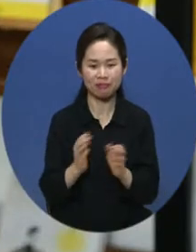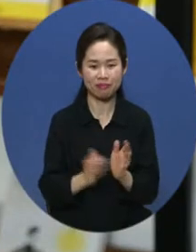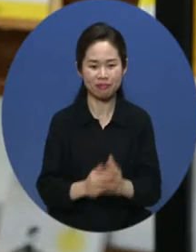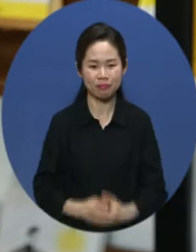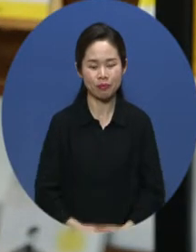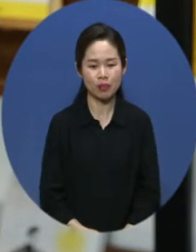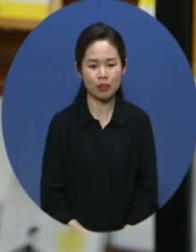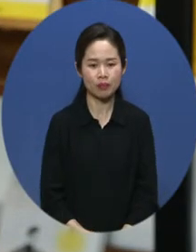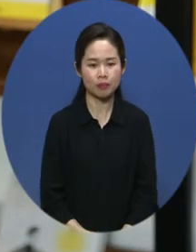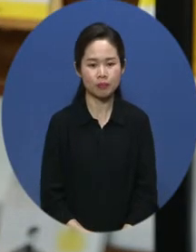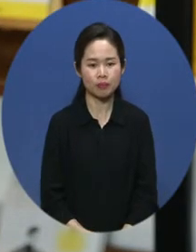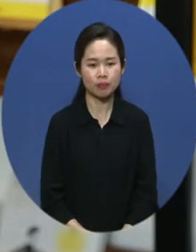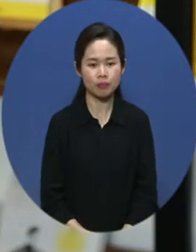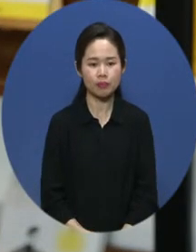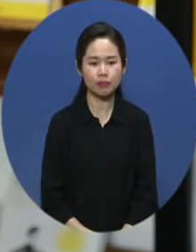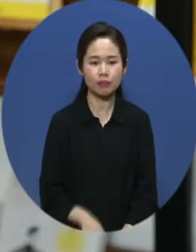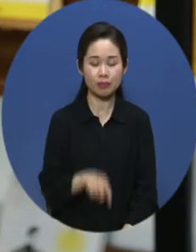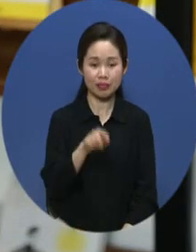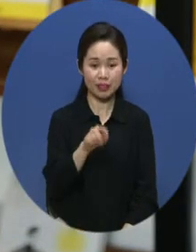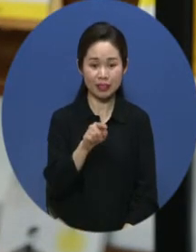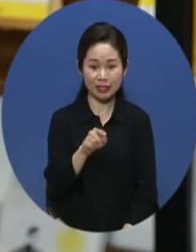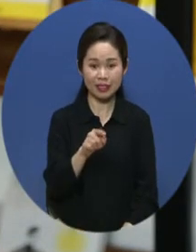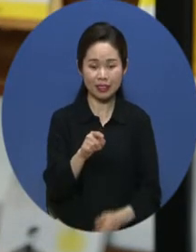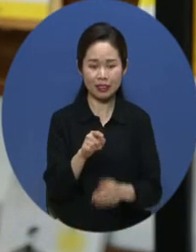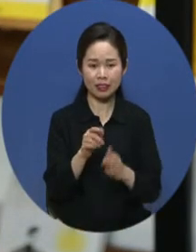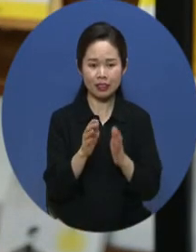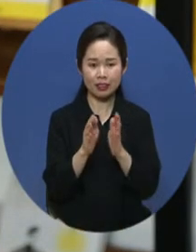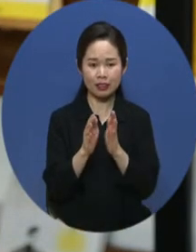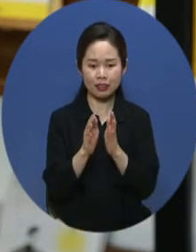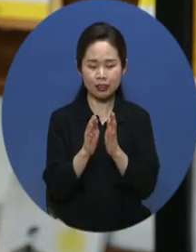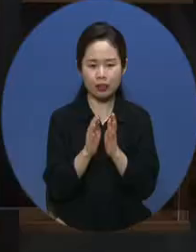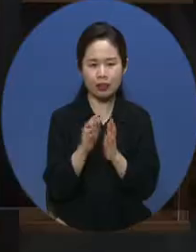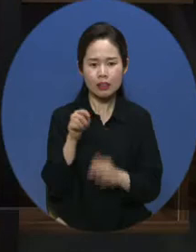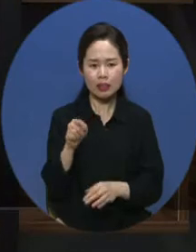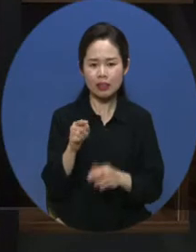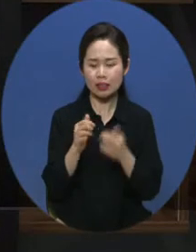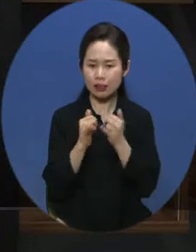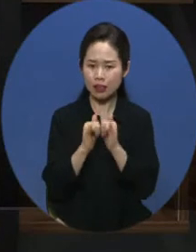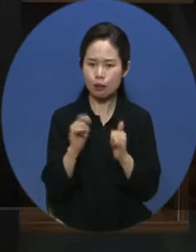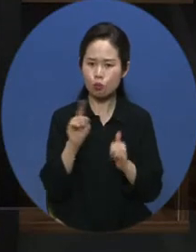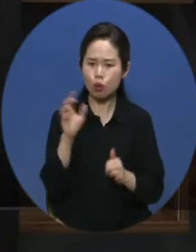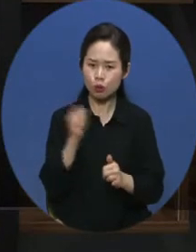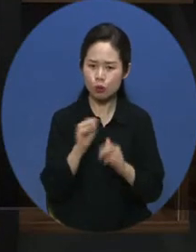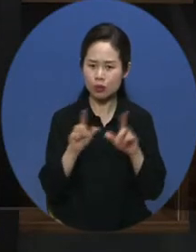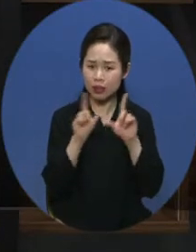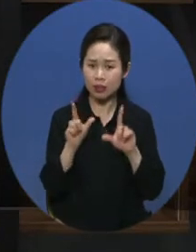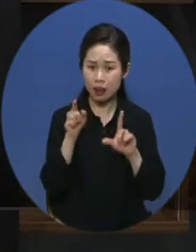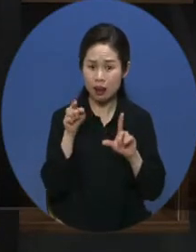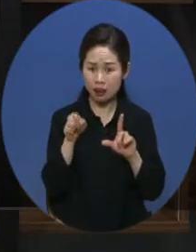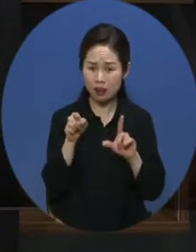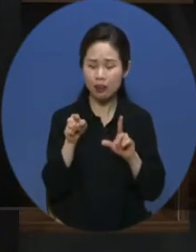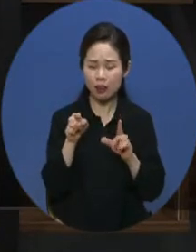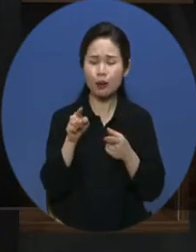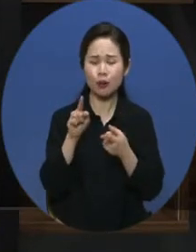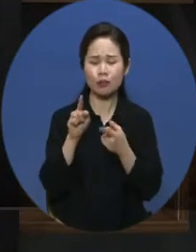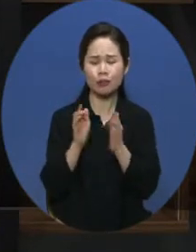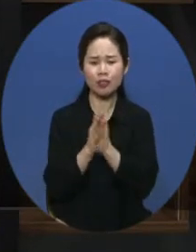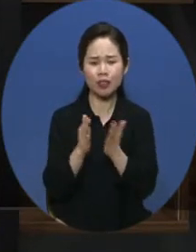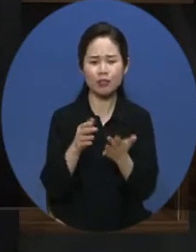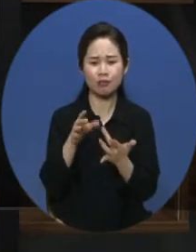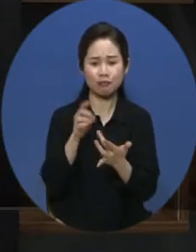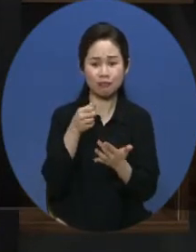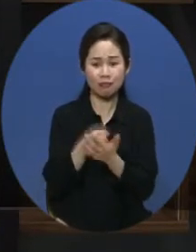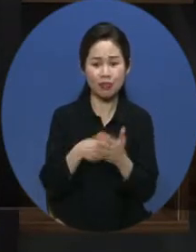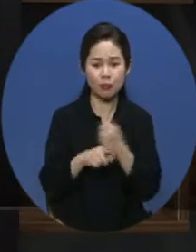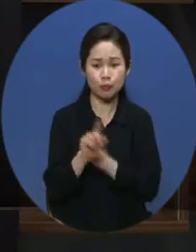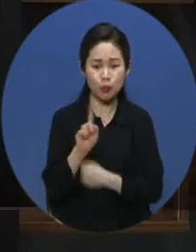그러면 그 책을 처음으로 출판했다는 이유가 있었어요? 저희가 첫 번째 작품 선정을 했었던 기준은